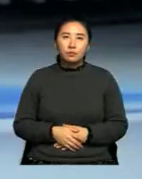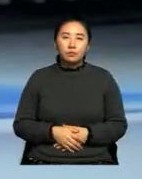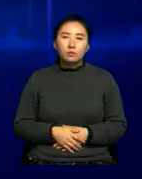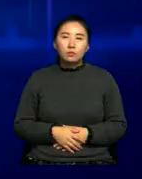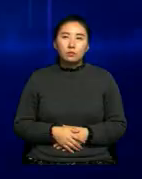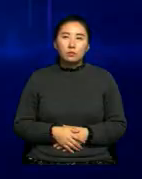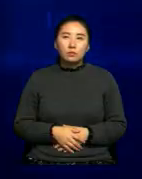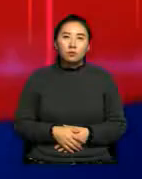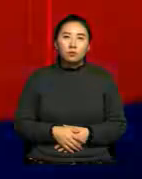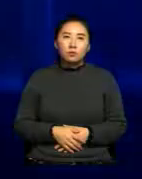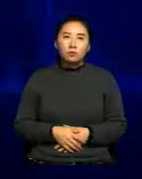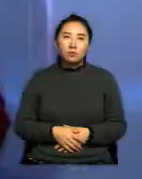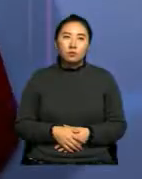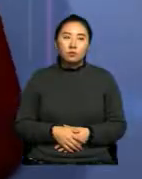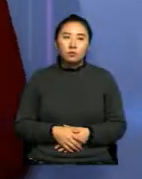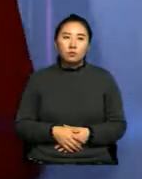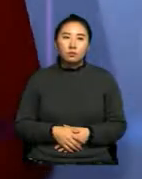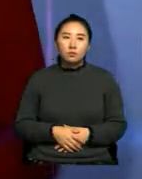잡니다